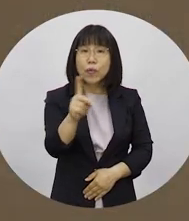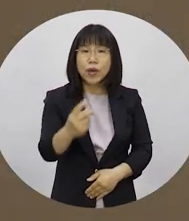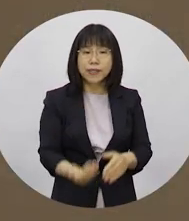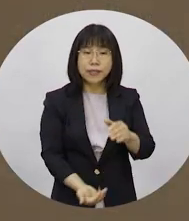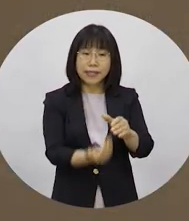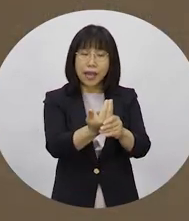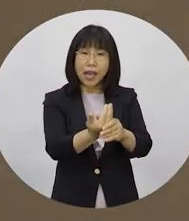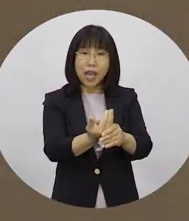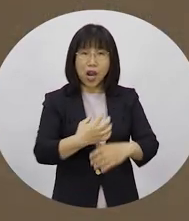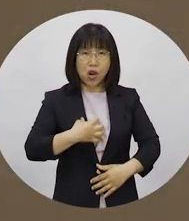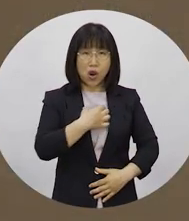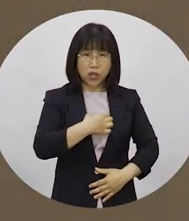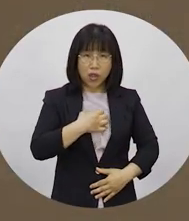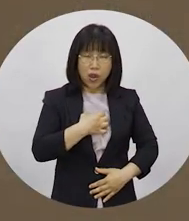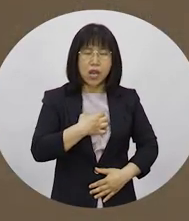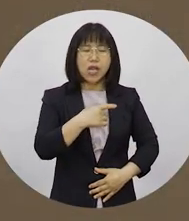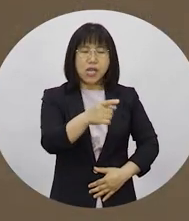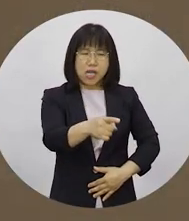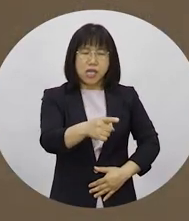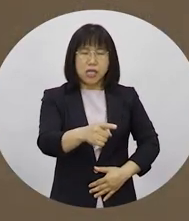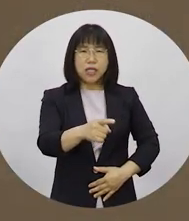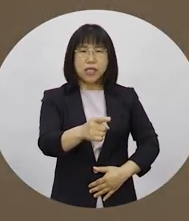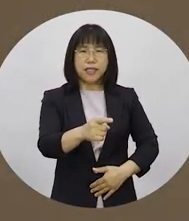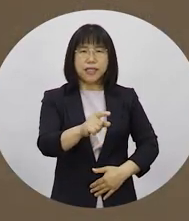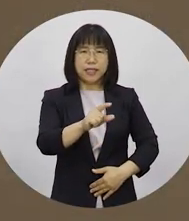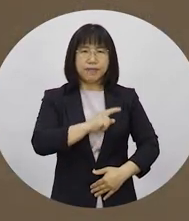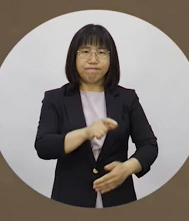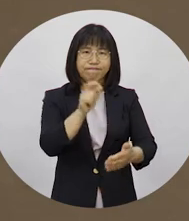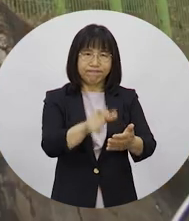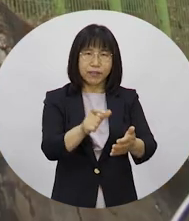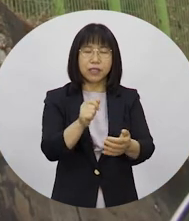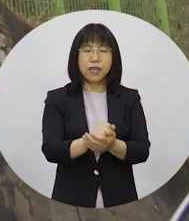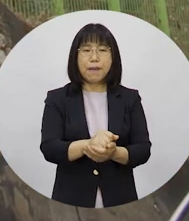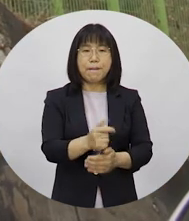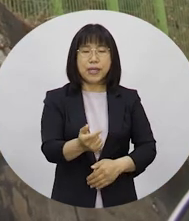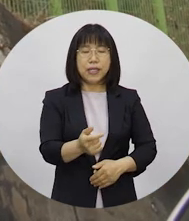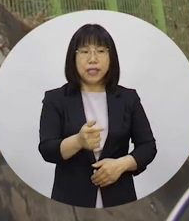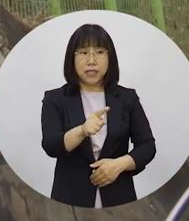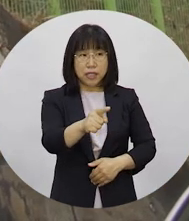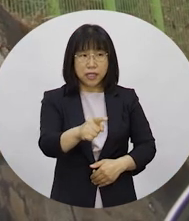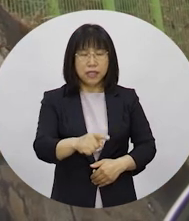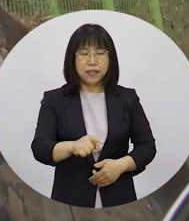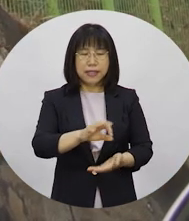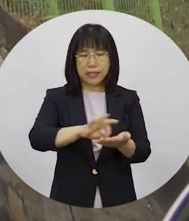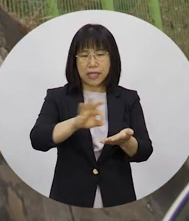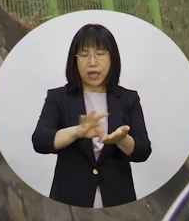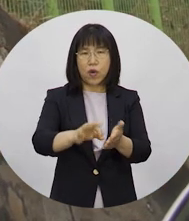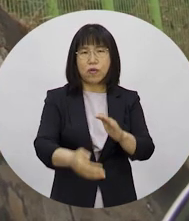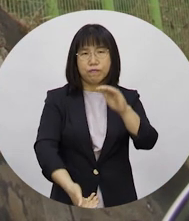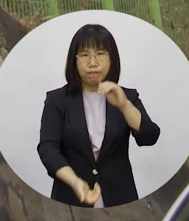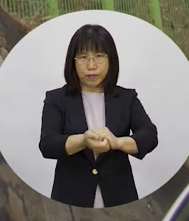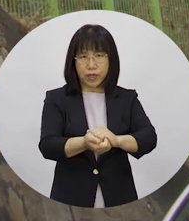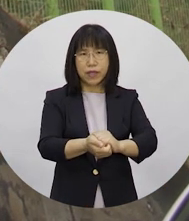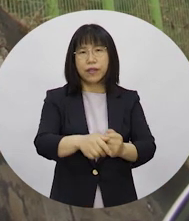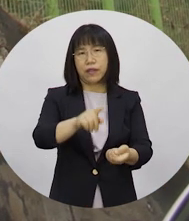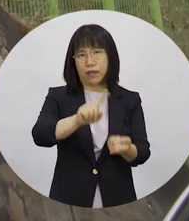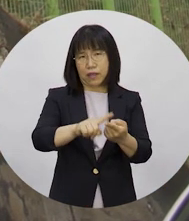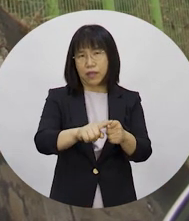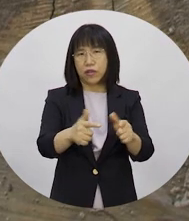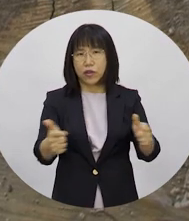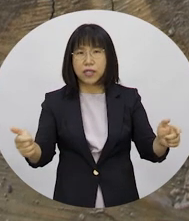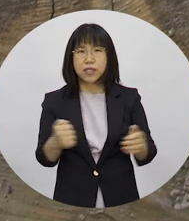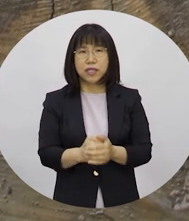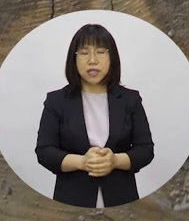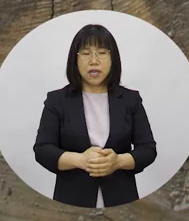즉 이제 우려가 있는 시설물은 재난 위험 시설물로 지정의 필요시 사용 제한 금지 등 응급조치를 실시하는